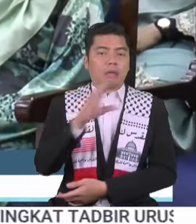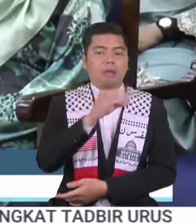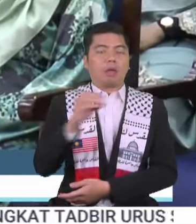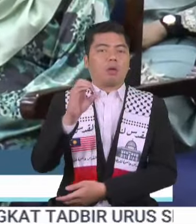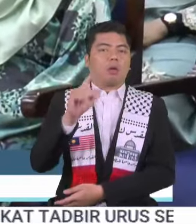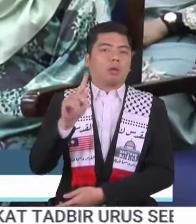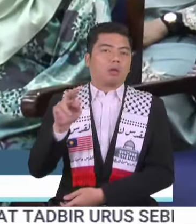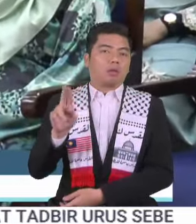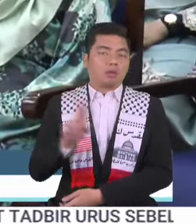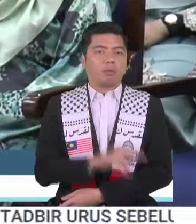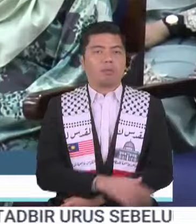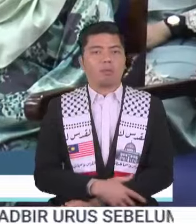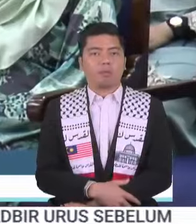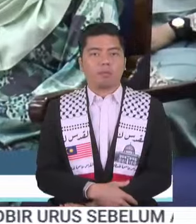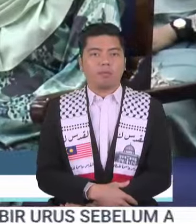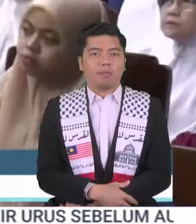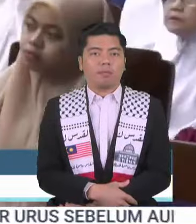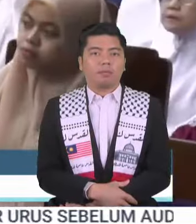upaya